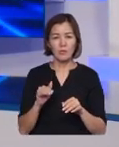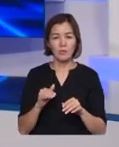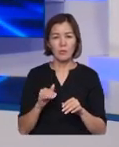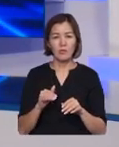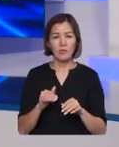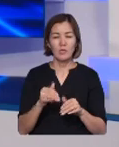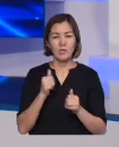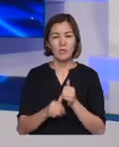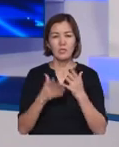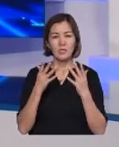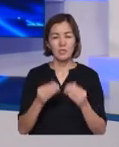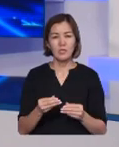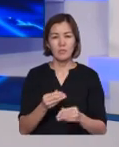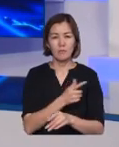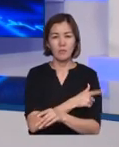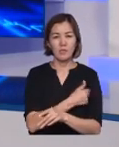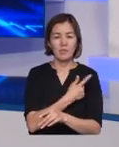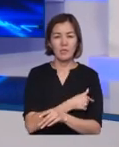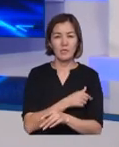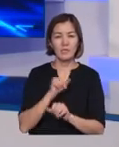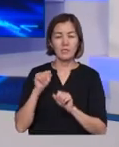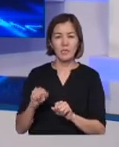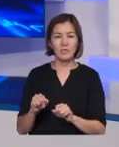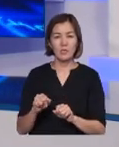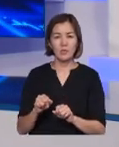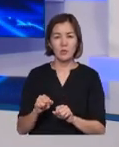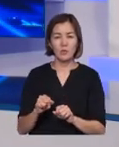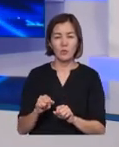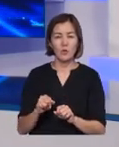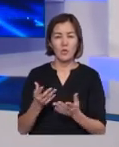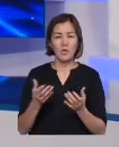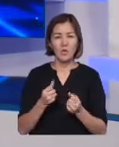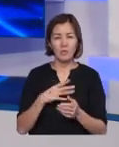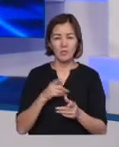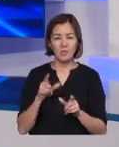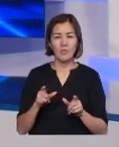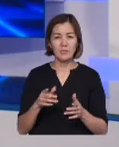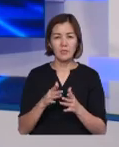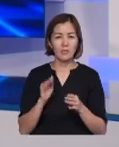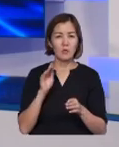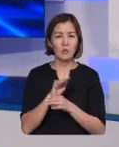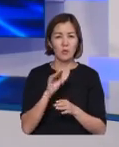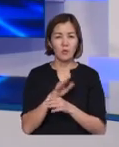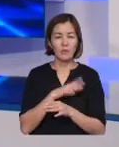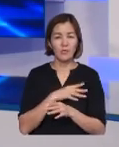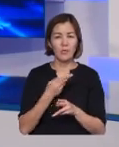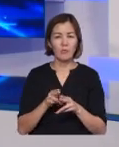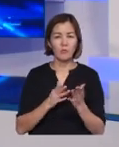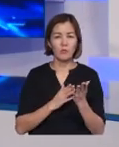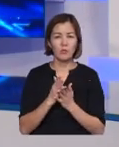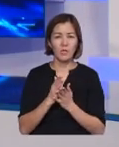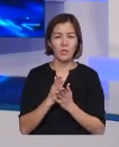мың. Күн санап мәмістің тиімділігін көріп, сақтандыру мәртебесін алып жатқан азаматтар қатары толығып келеді. Елімізде бұл жүйе